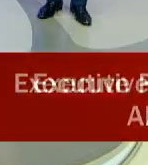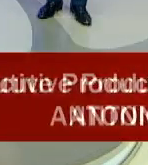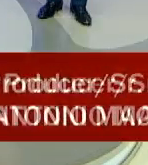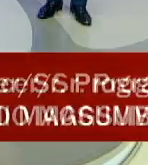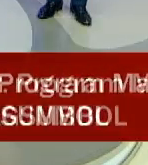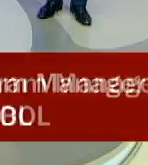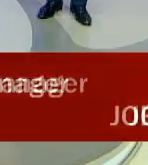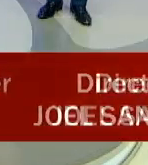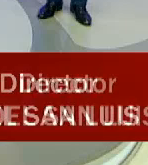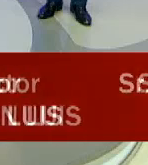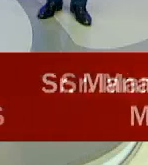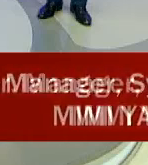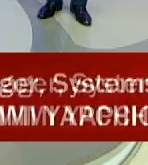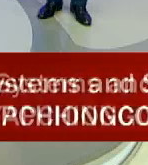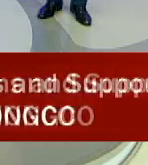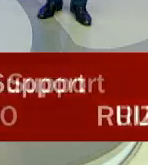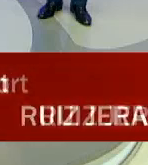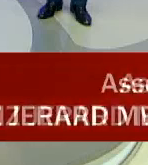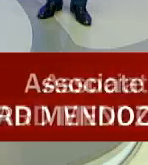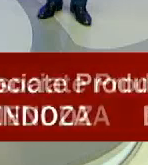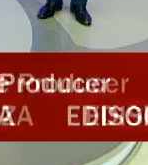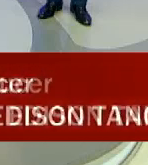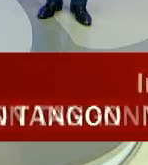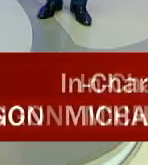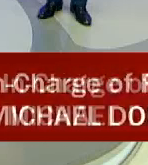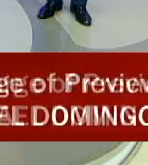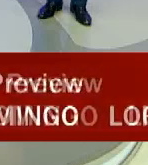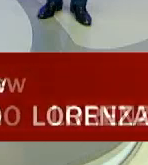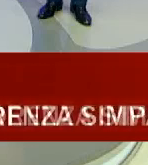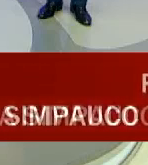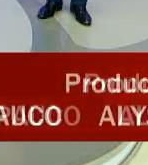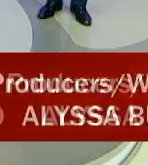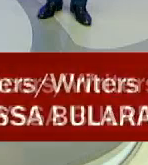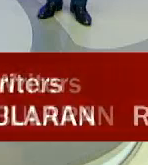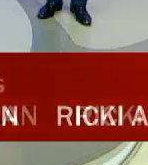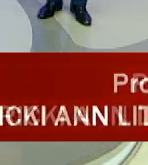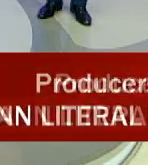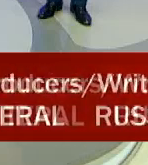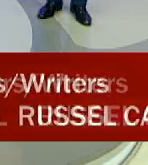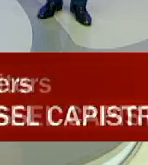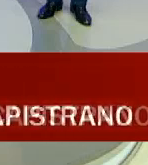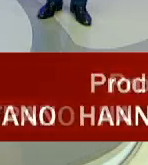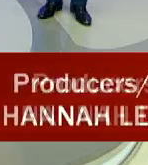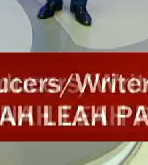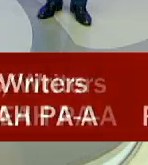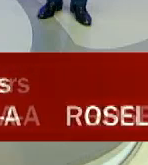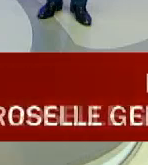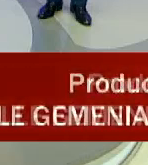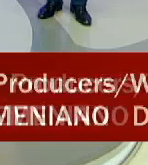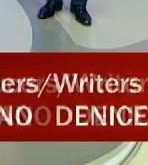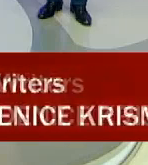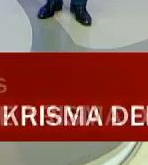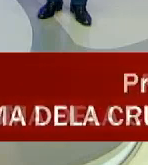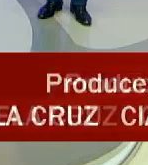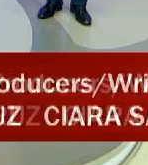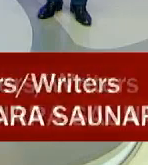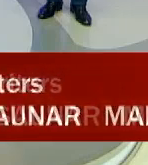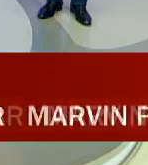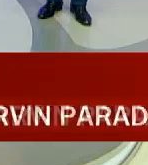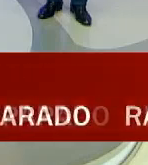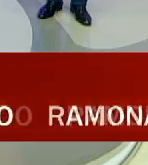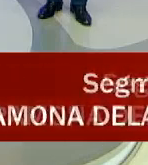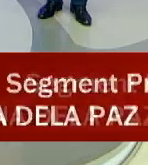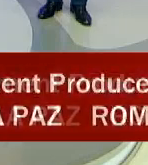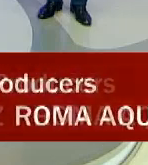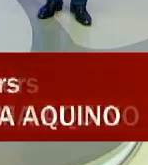GMA. Walang kinikilingan, walang pinoprotektahan. Walang kasinungalingan, servisyong totoo lamang. At ay hindi natutulog ang balita. Nakatutok